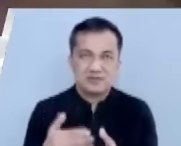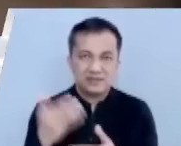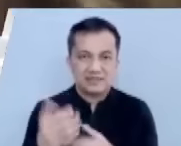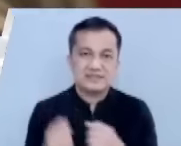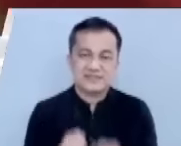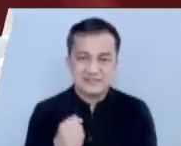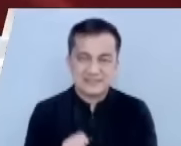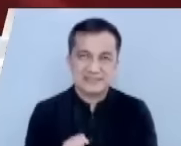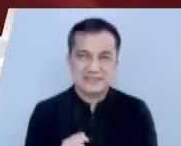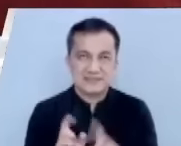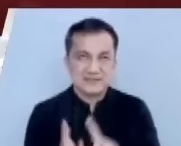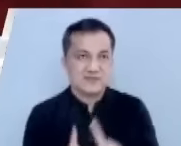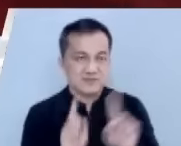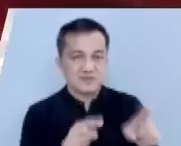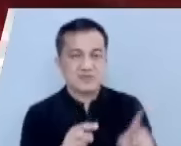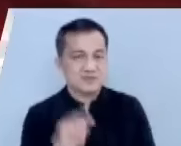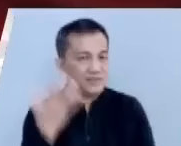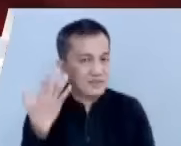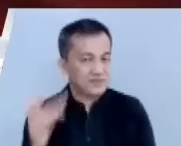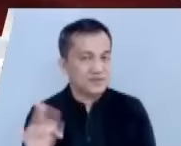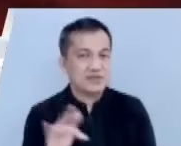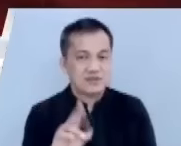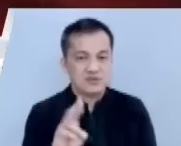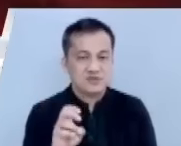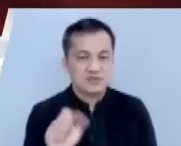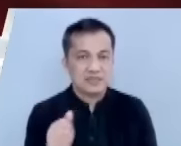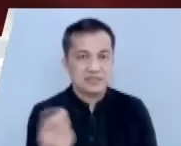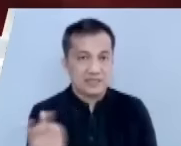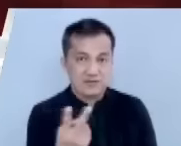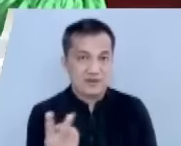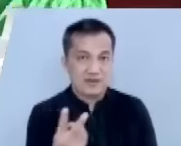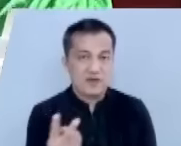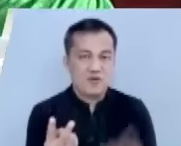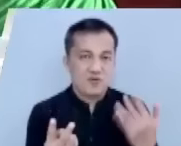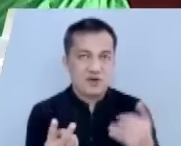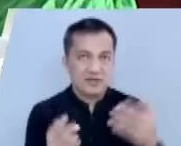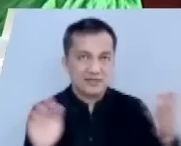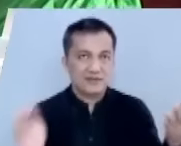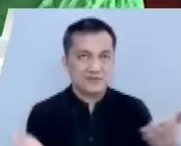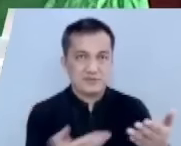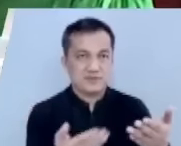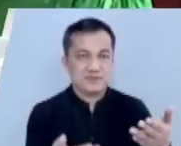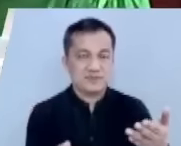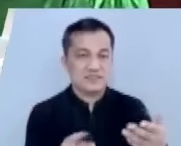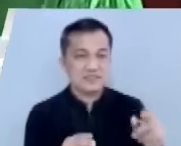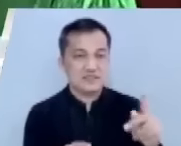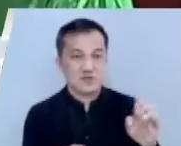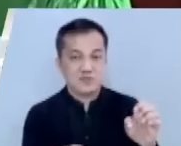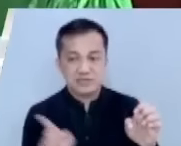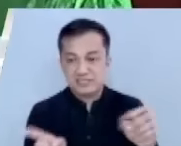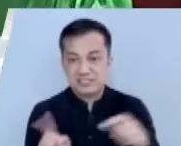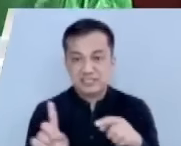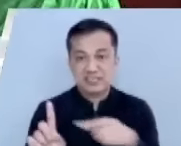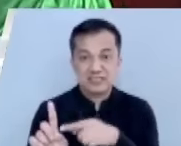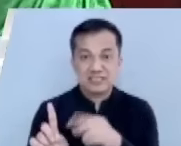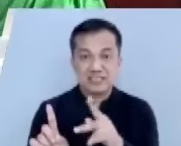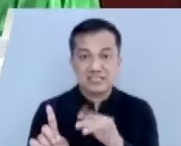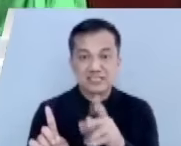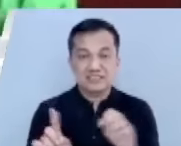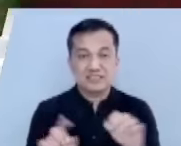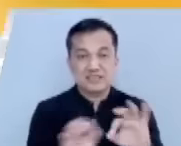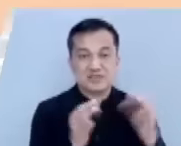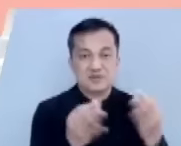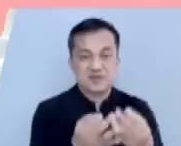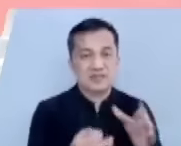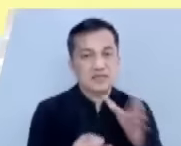namang California, USA ang dalawa dahil ipapakilala ni Kobe si Kylene sa kanyang pamilya sa mother